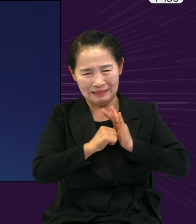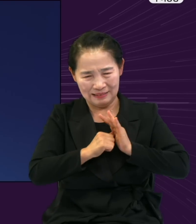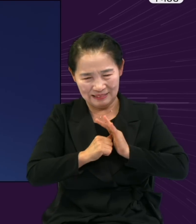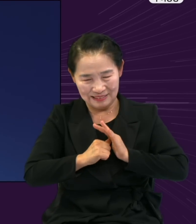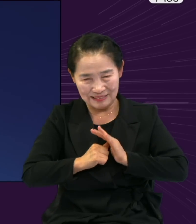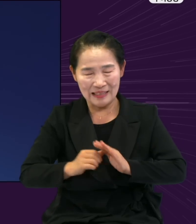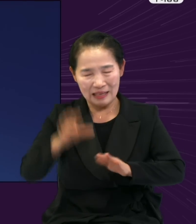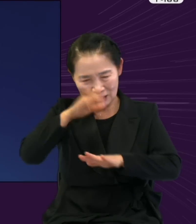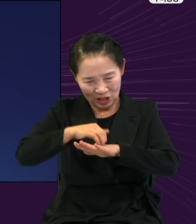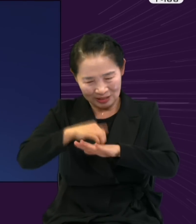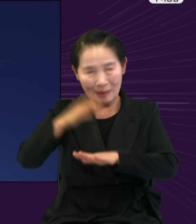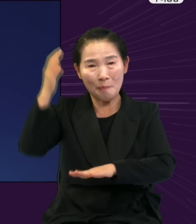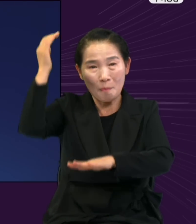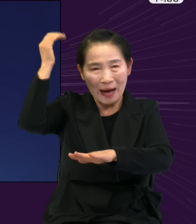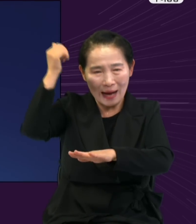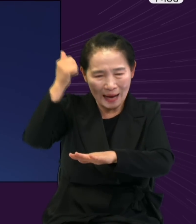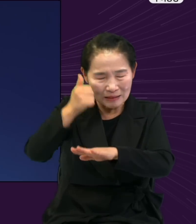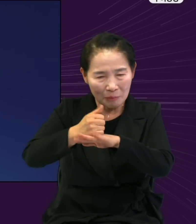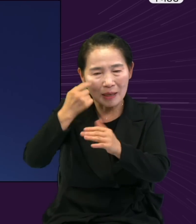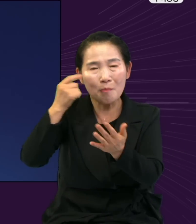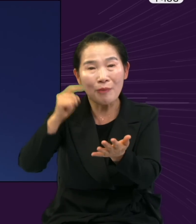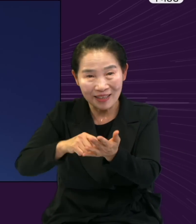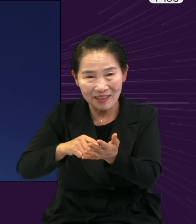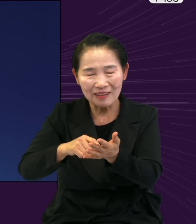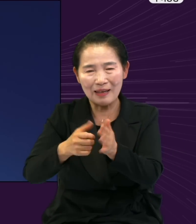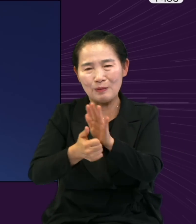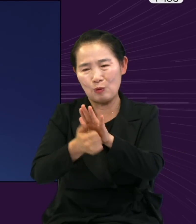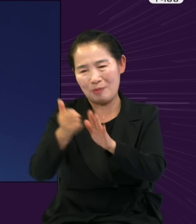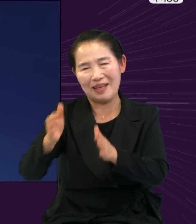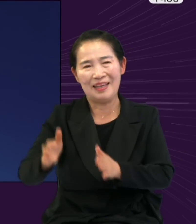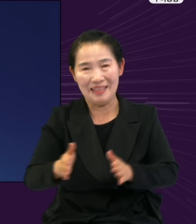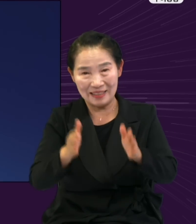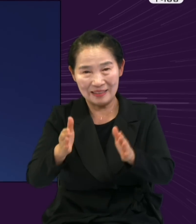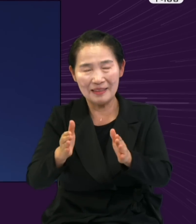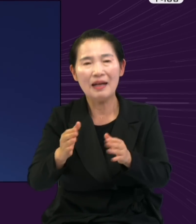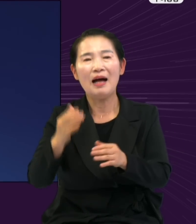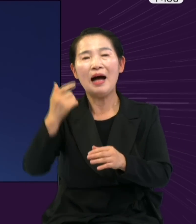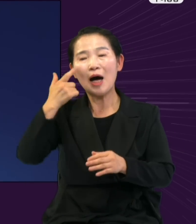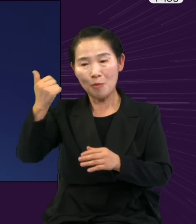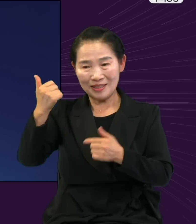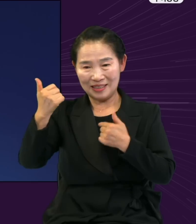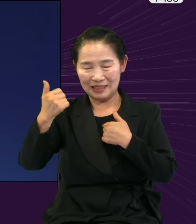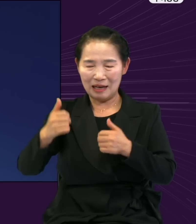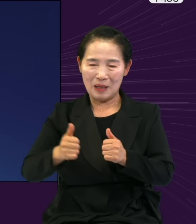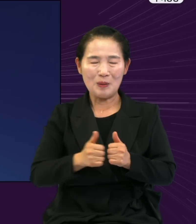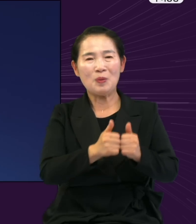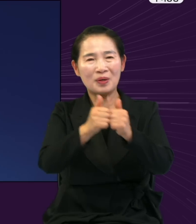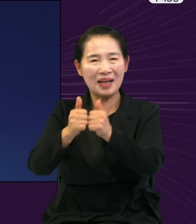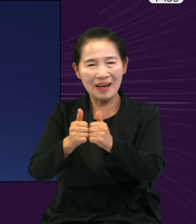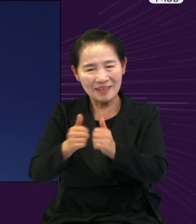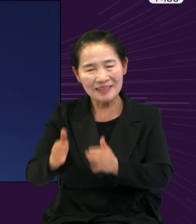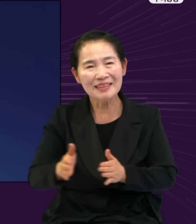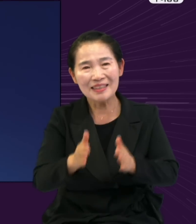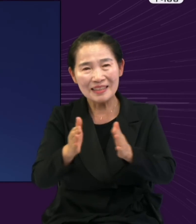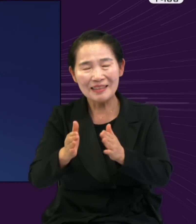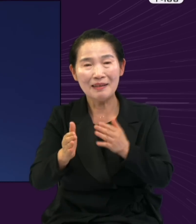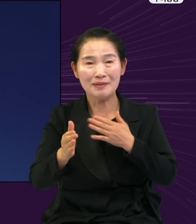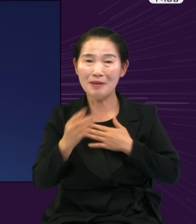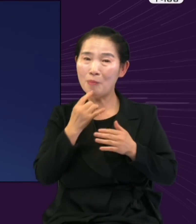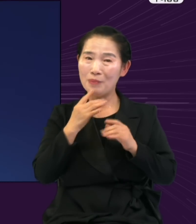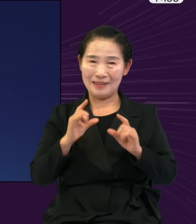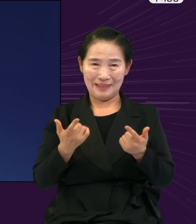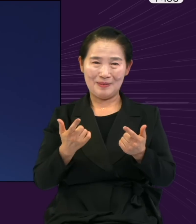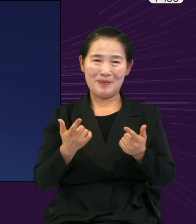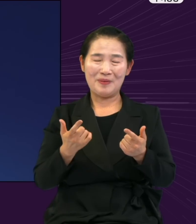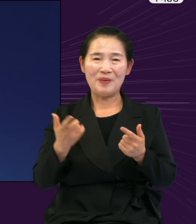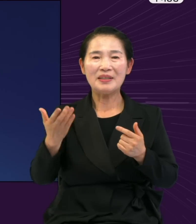찾아낸 길입니다. 아버지께서 저와 동행하고 계시는 길이지요. 저만 그렇습니까?